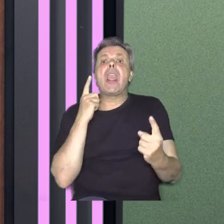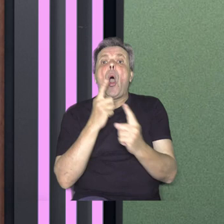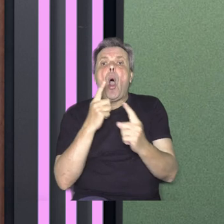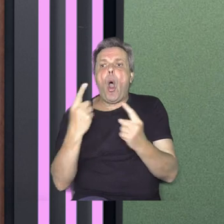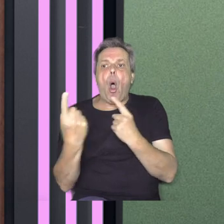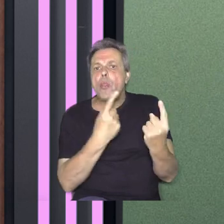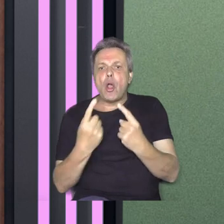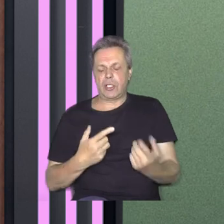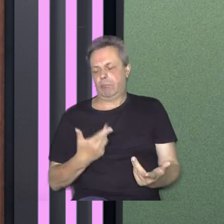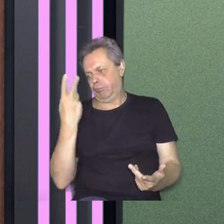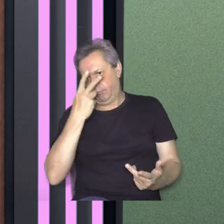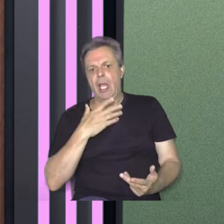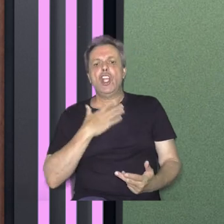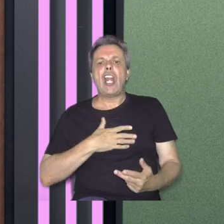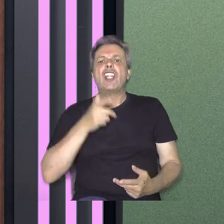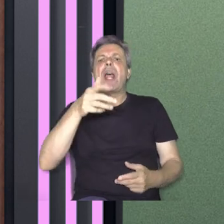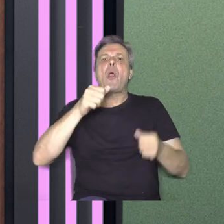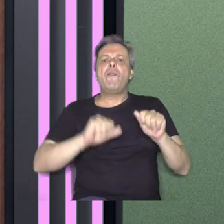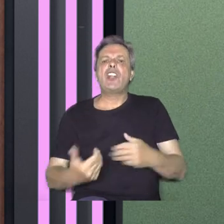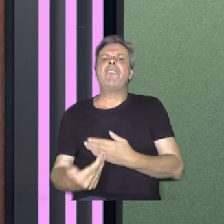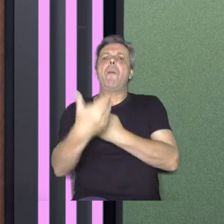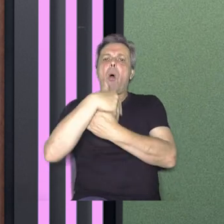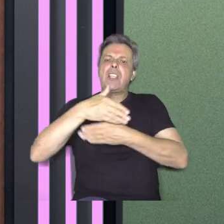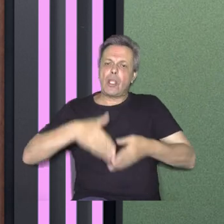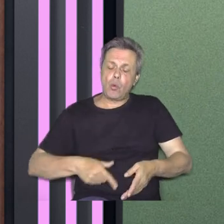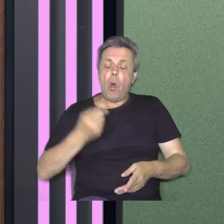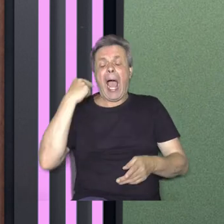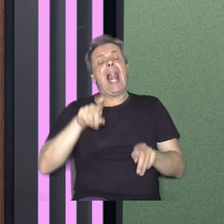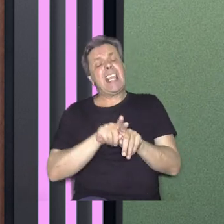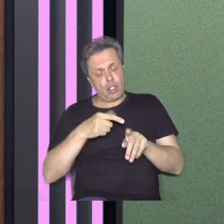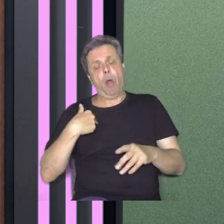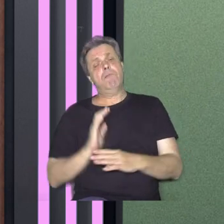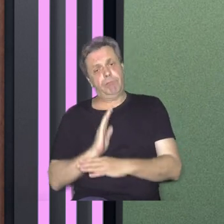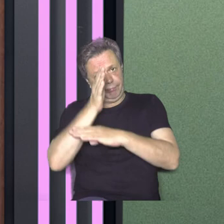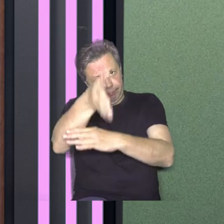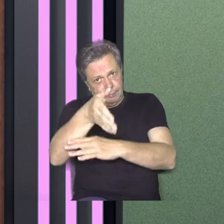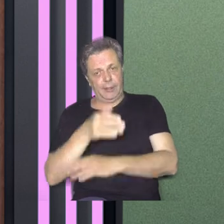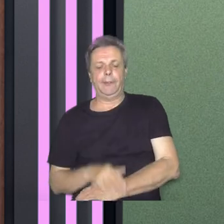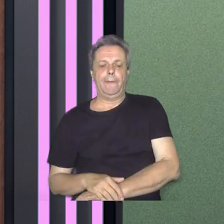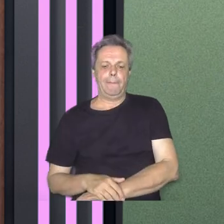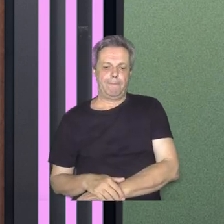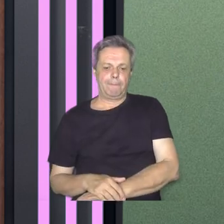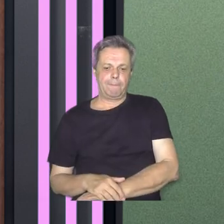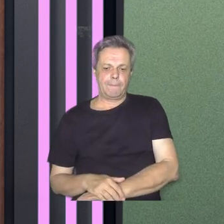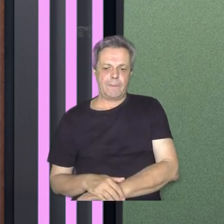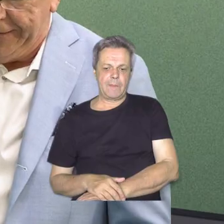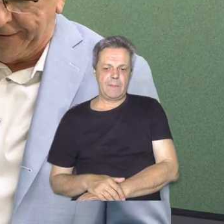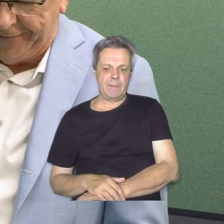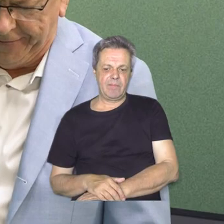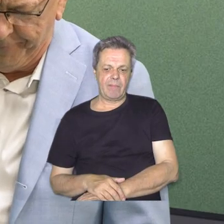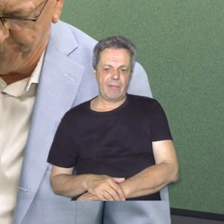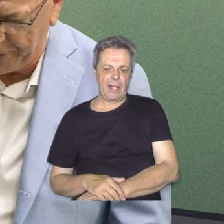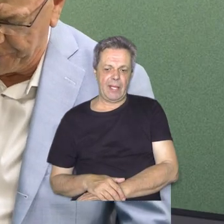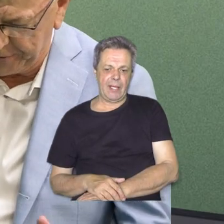odnose, onda želiš da njihov šef dođe ovdje, a ideš ti k njemu. Točno. Da. E